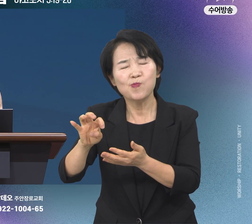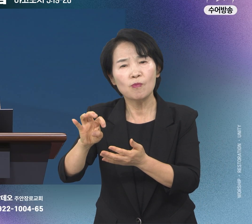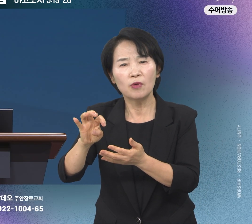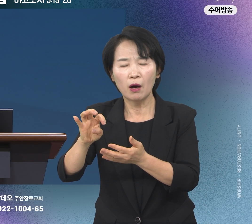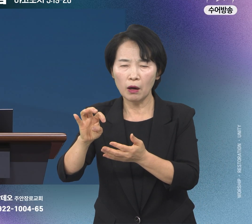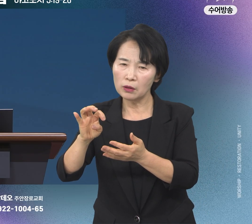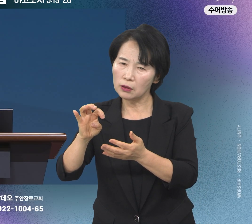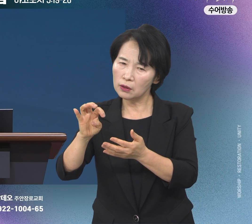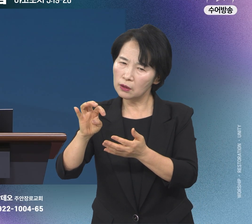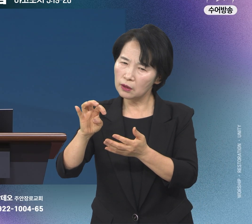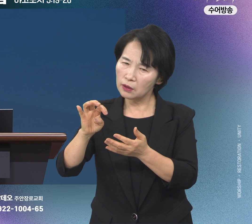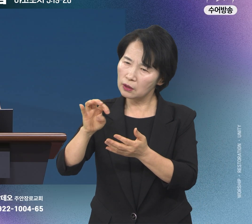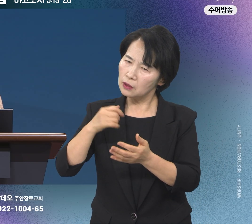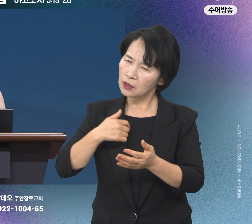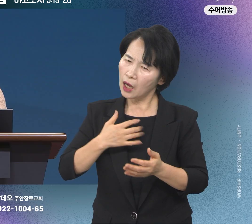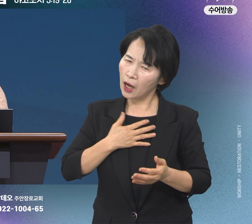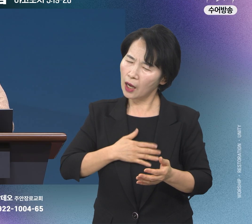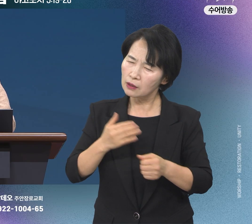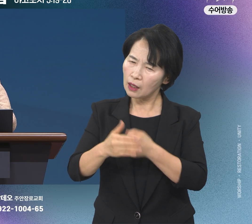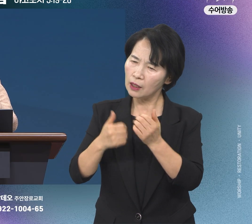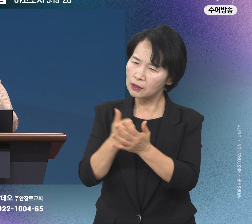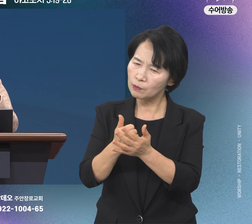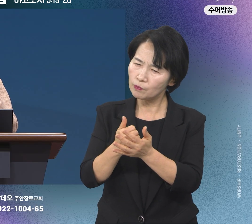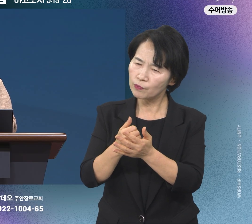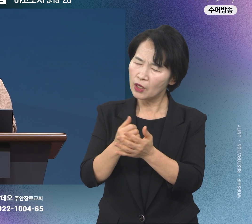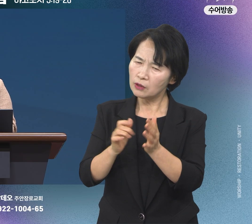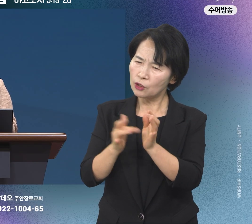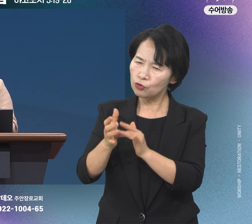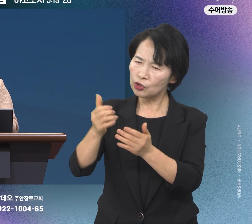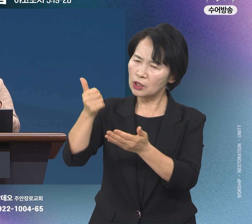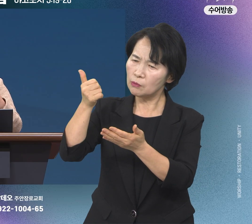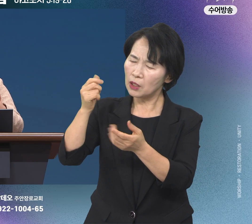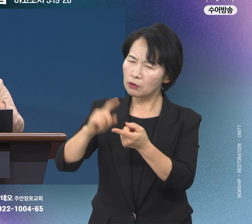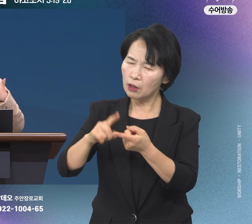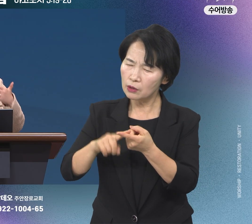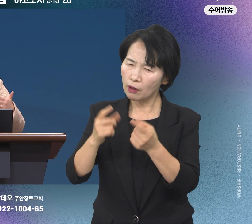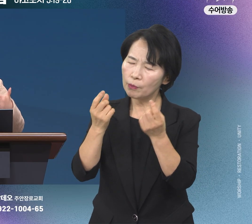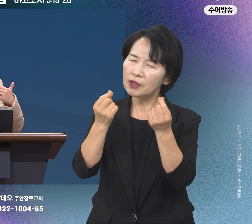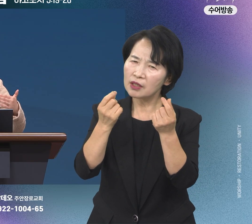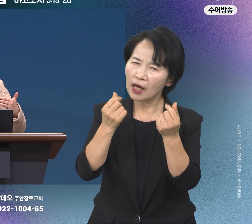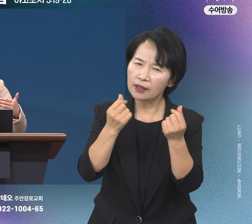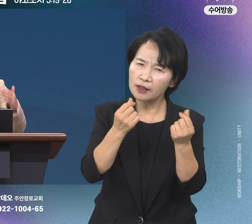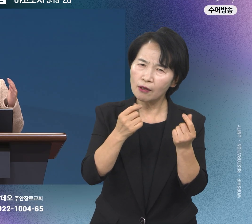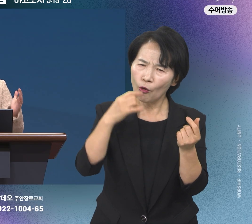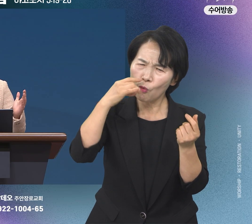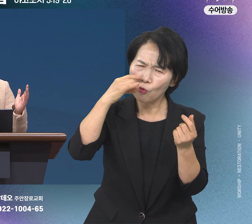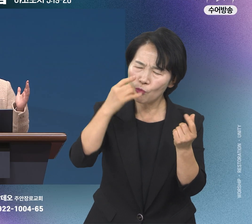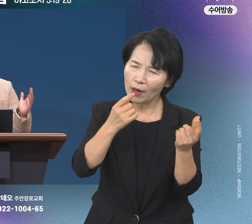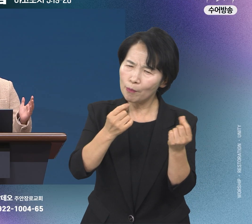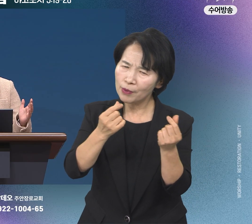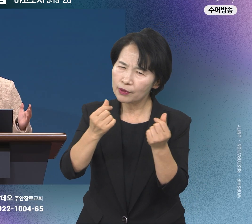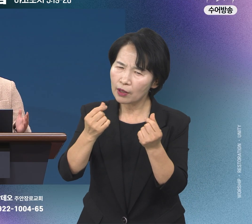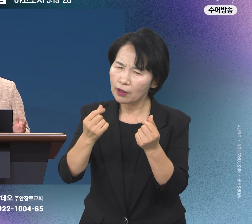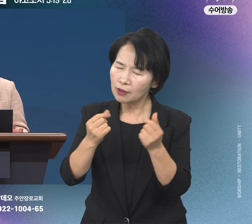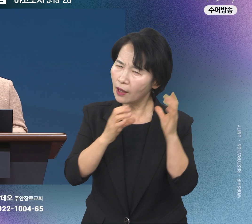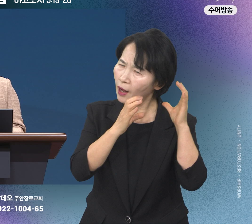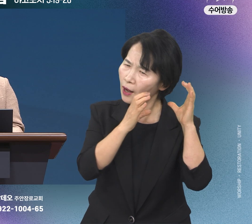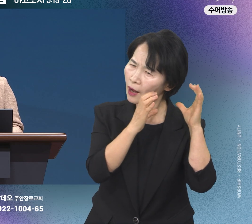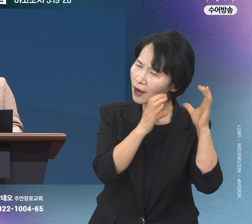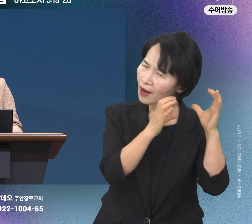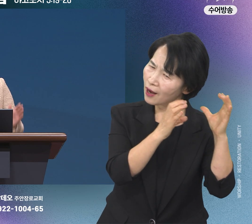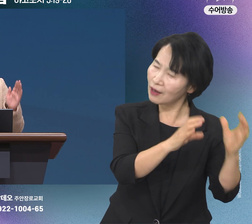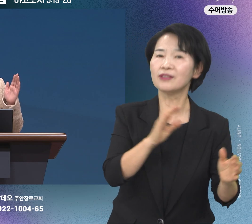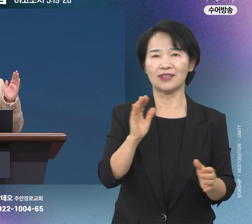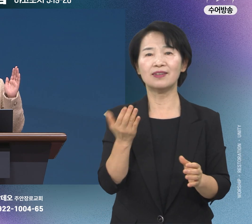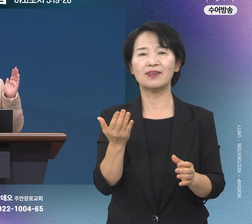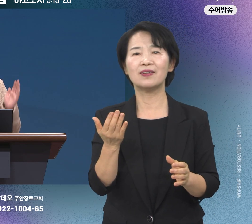그동안 알고 있는 하나님, 예수님에 대해서 비슷한 이야기를 하니까 저는 그 말에 계속해서 귀를 기울이게